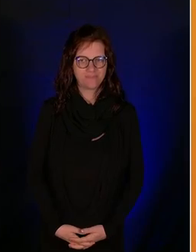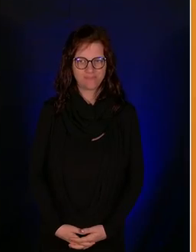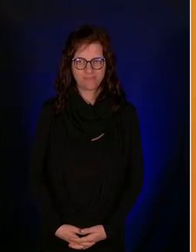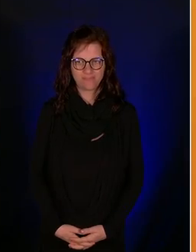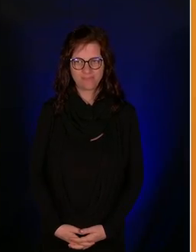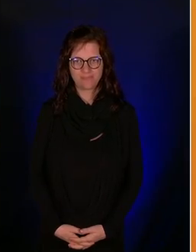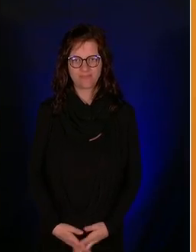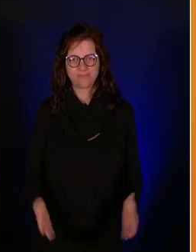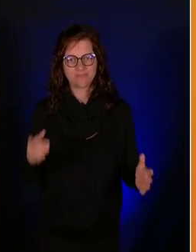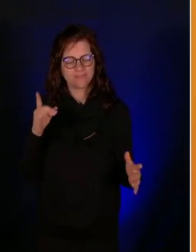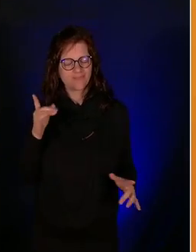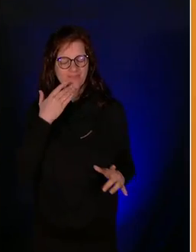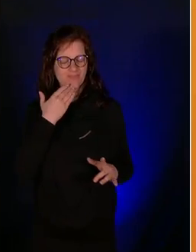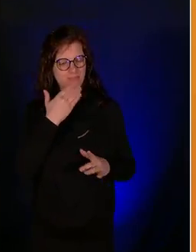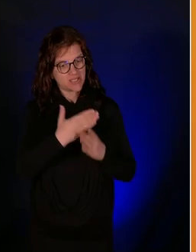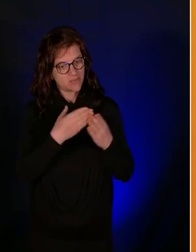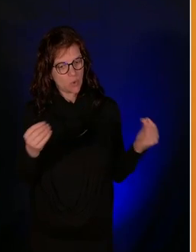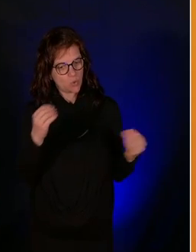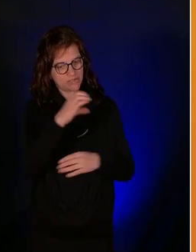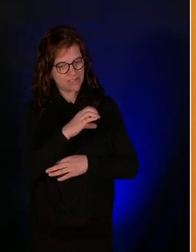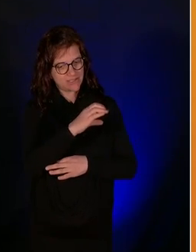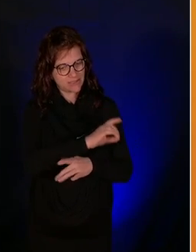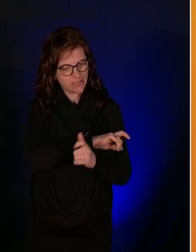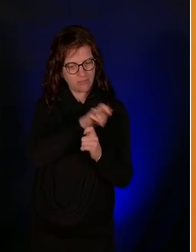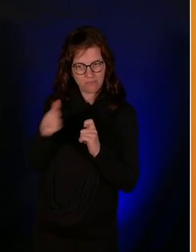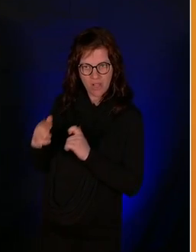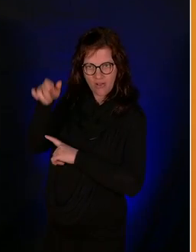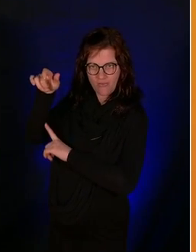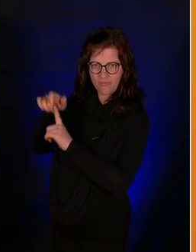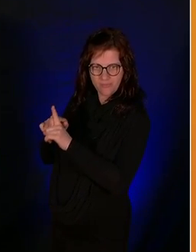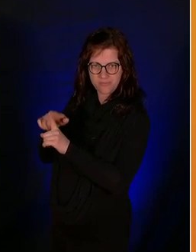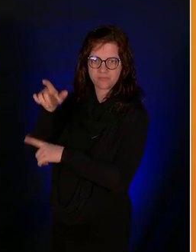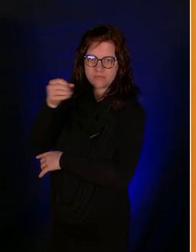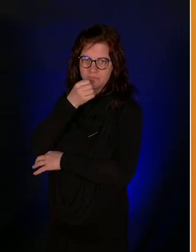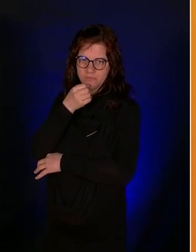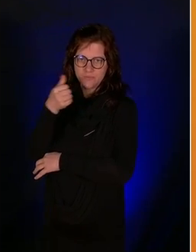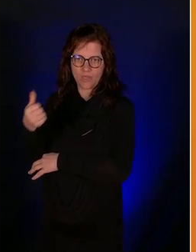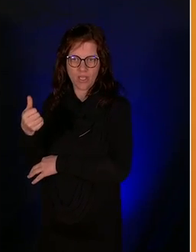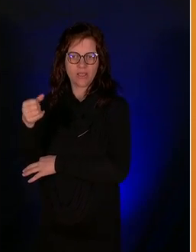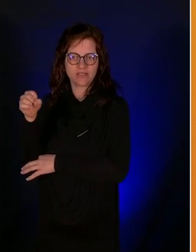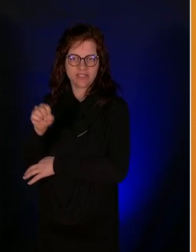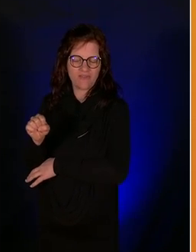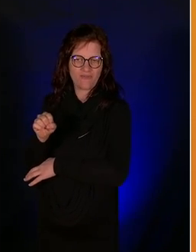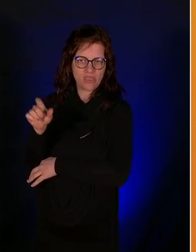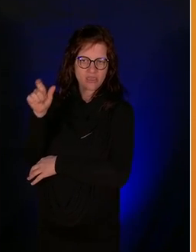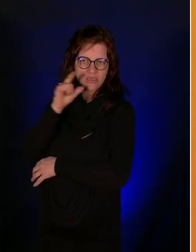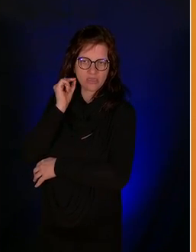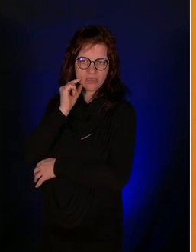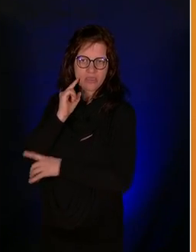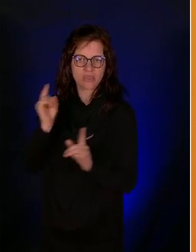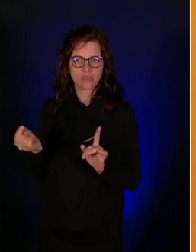Merci beaucoup, Cécile. La parole à Stéphane Joutot au micro 1 et Laetitia Larquier se prépare au micro 4.